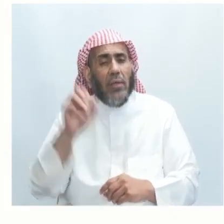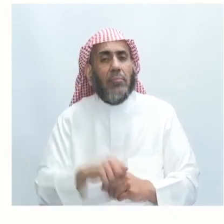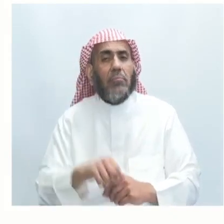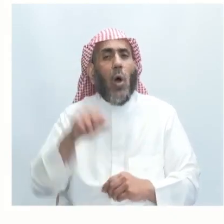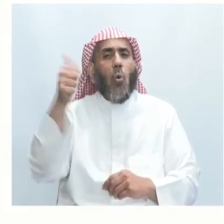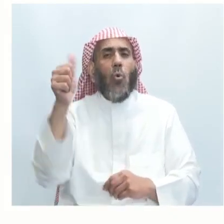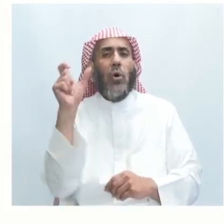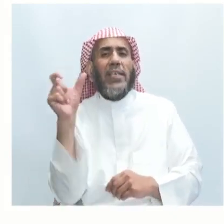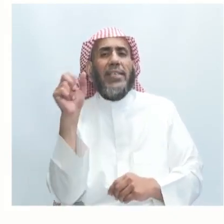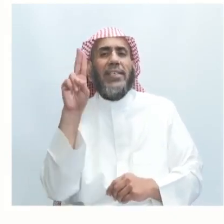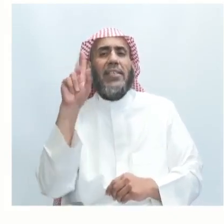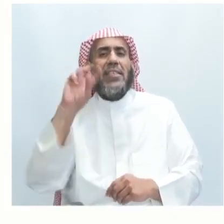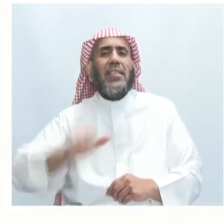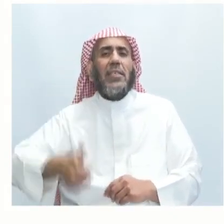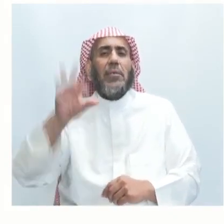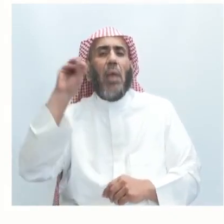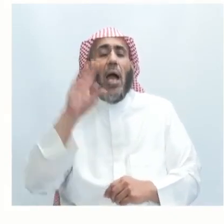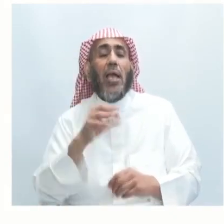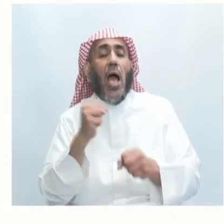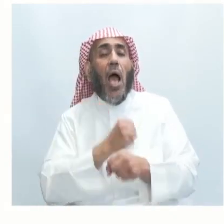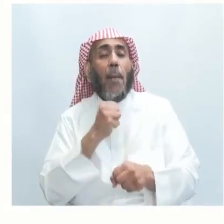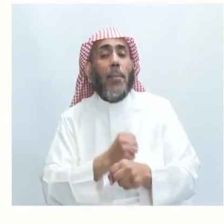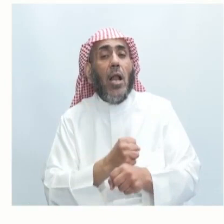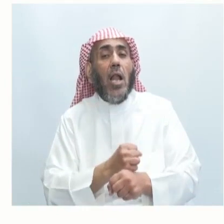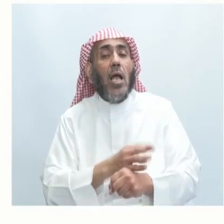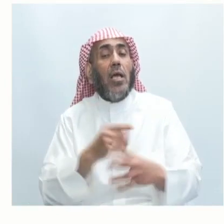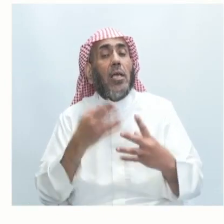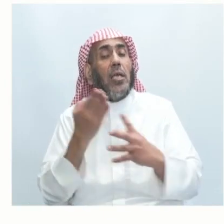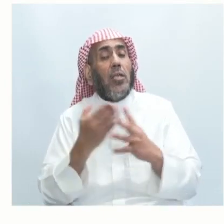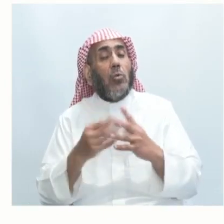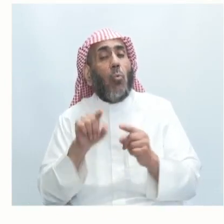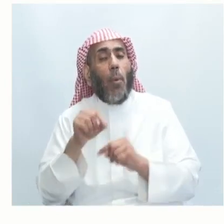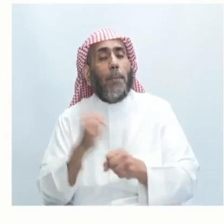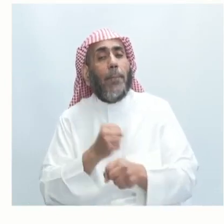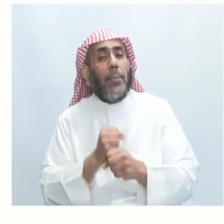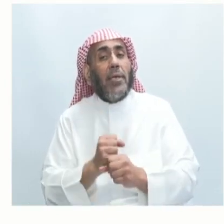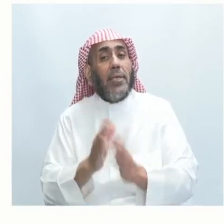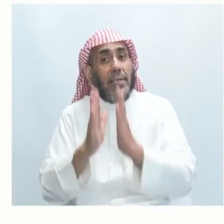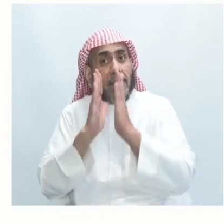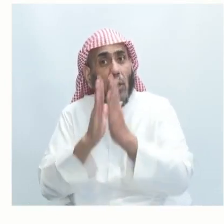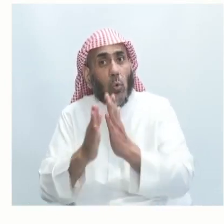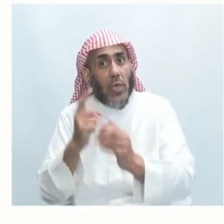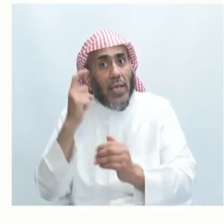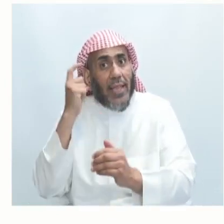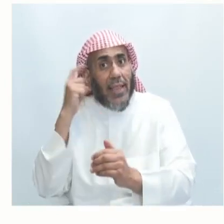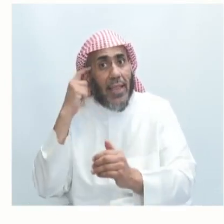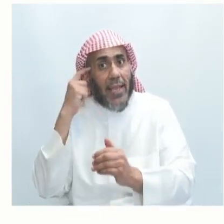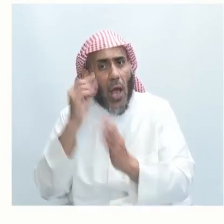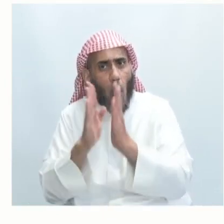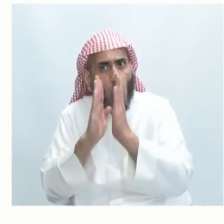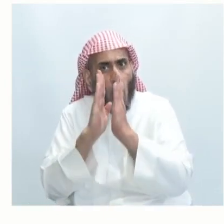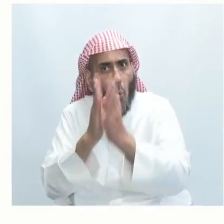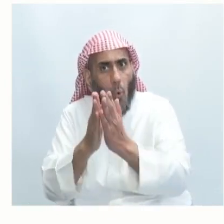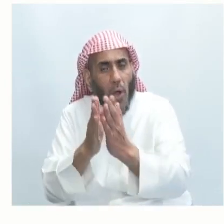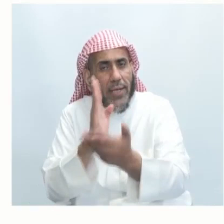الانتباه هي العمليه التي يتم من خلالها توجيه الذهن او العقل